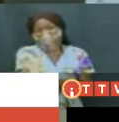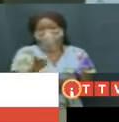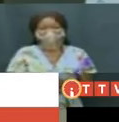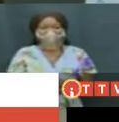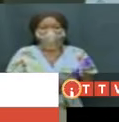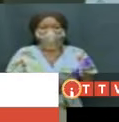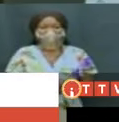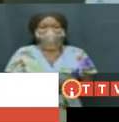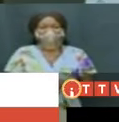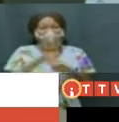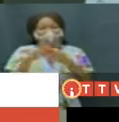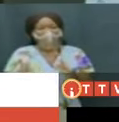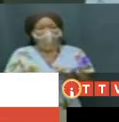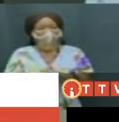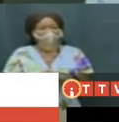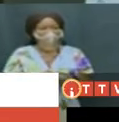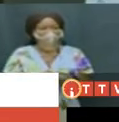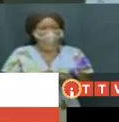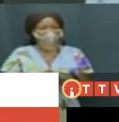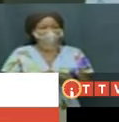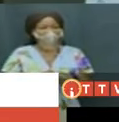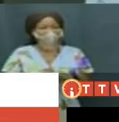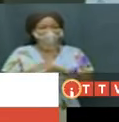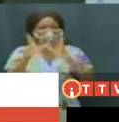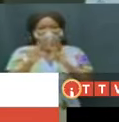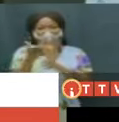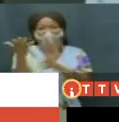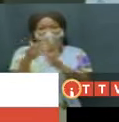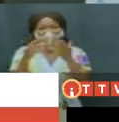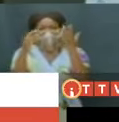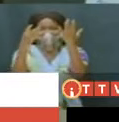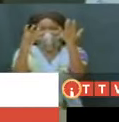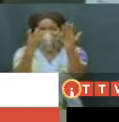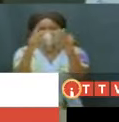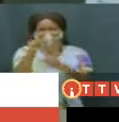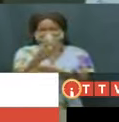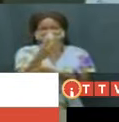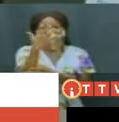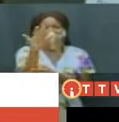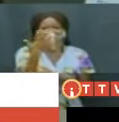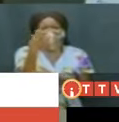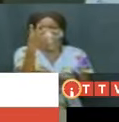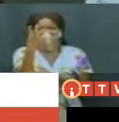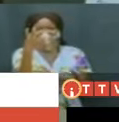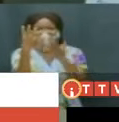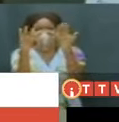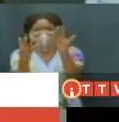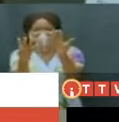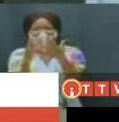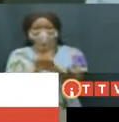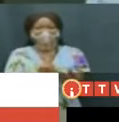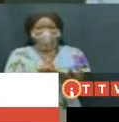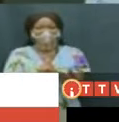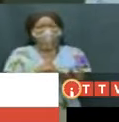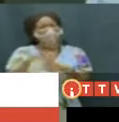ndipo ena 9,539 akudwala abe